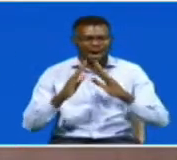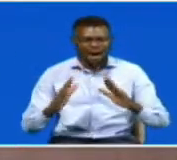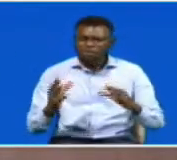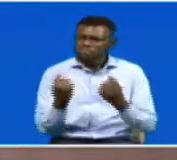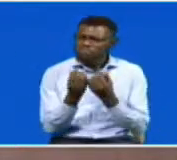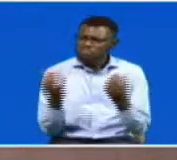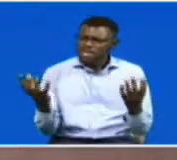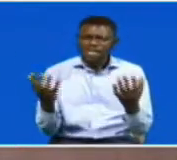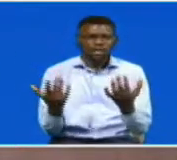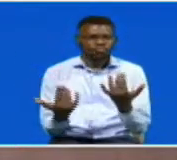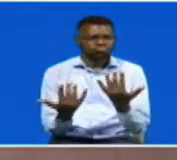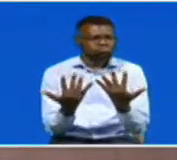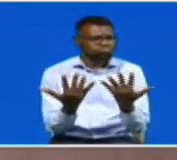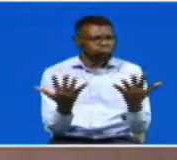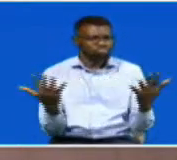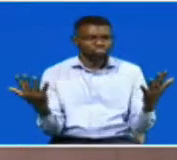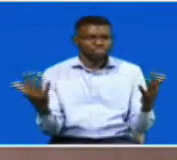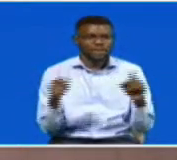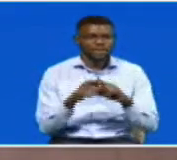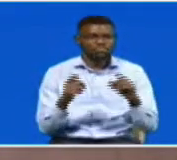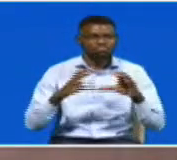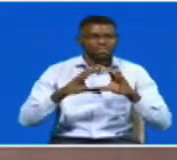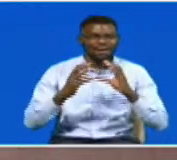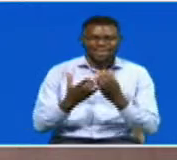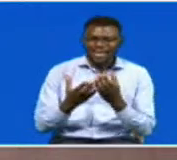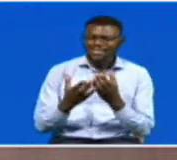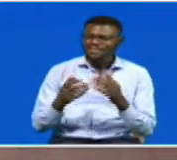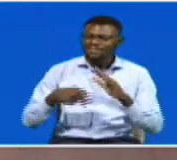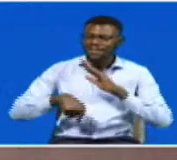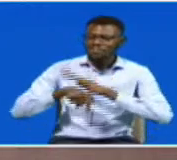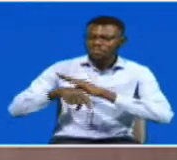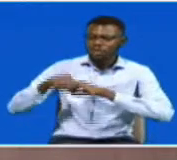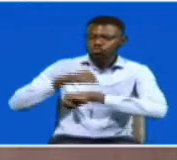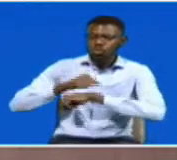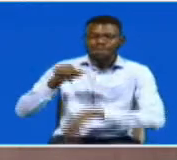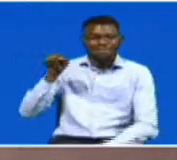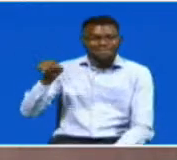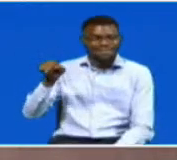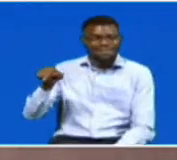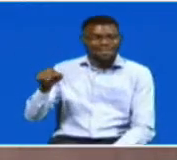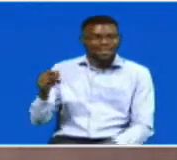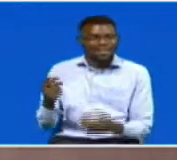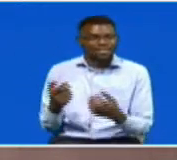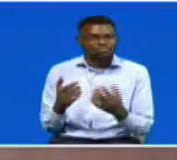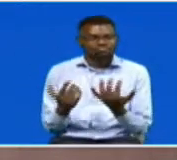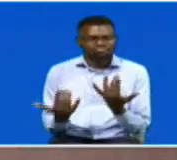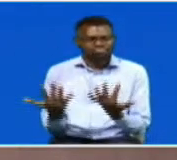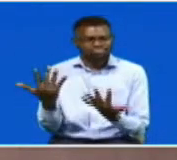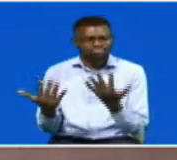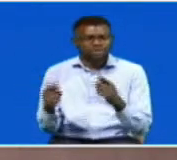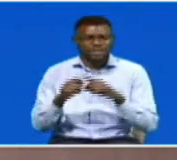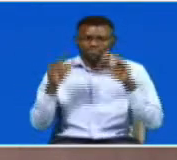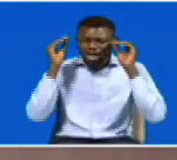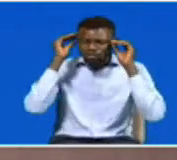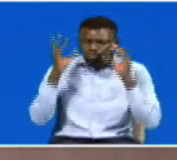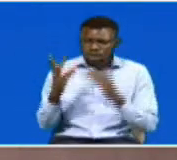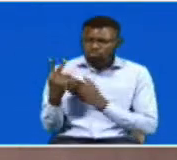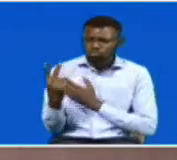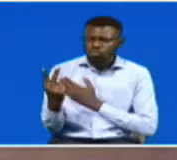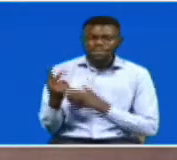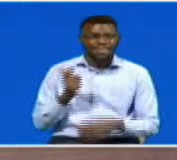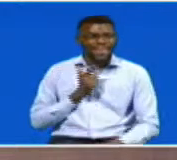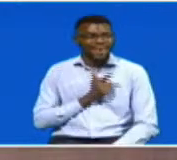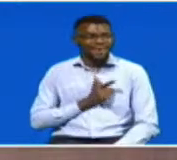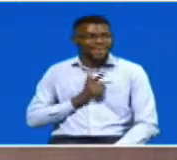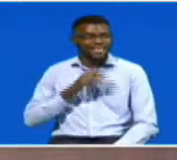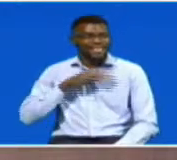na vile vile kuteketeza madarasa katika shule ya msingi ya Nakuse. Katika tukio hilo, wanafunzi wawili walinusurika kifo